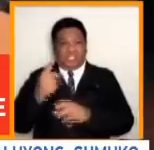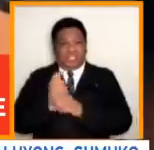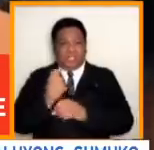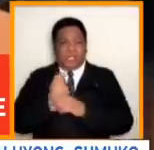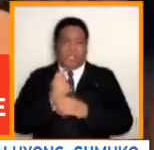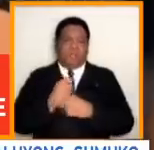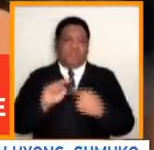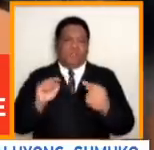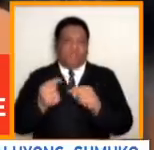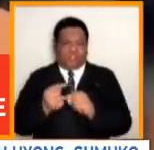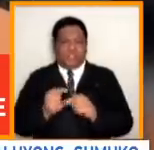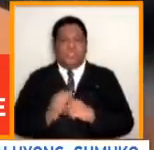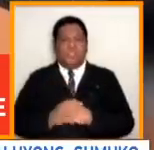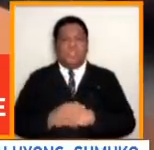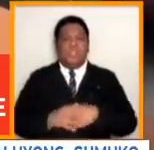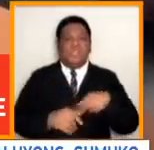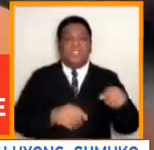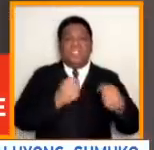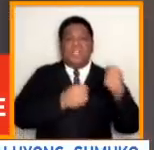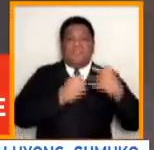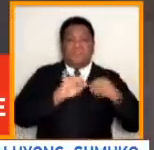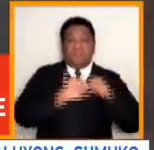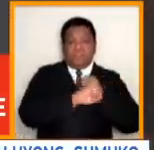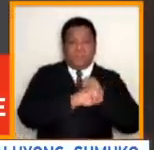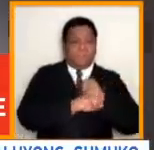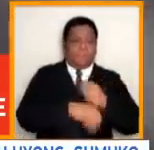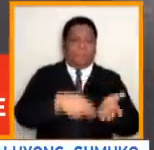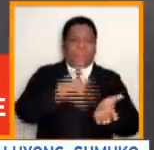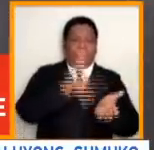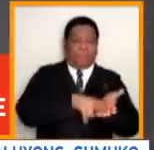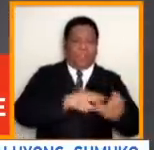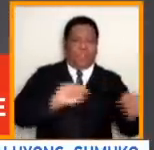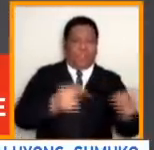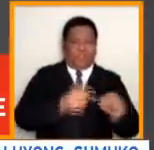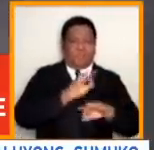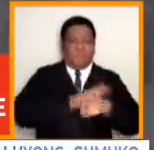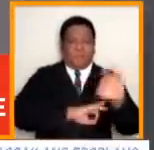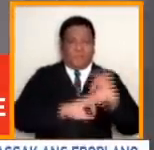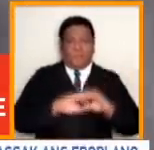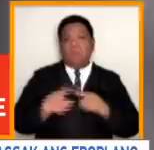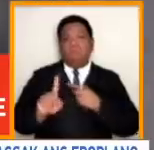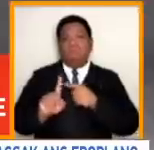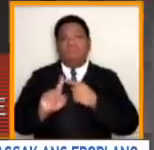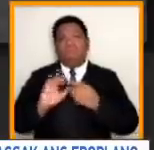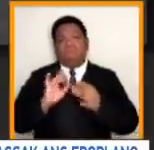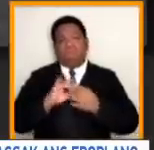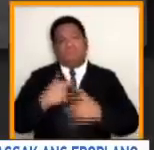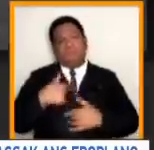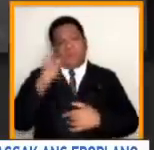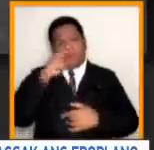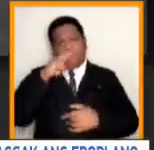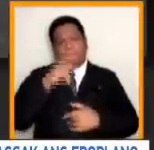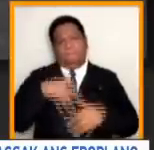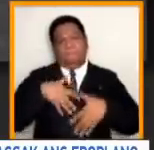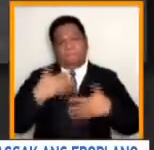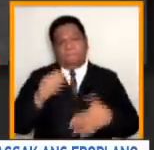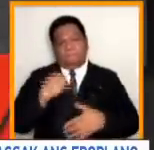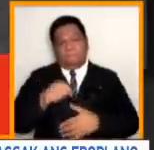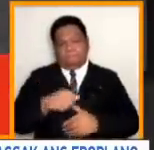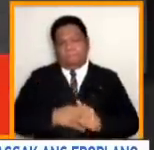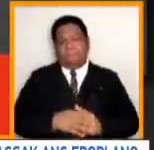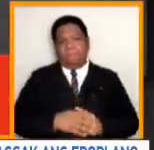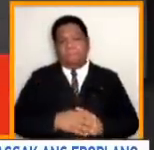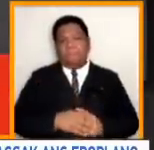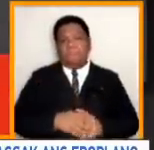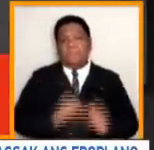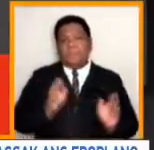ng isang driver ng jeep na nasugatan sa paa. Umamin ang pickup driver na siya ang nagkamali. Patay ang isang rider